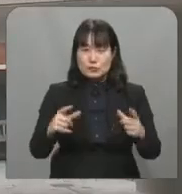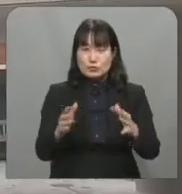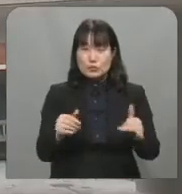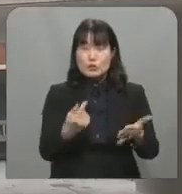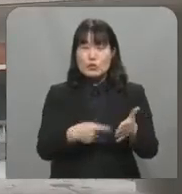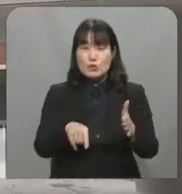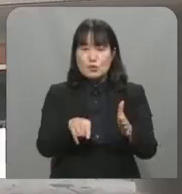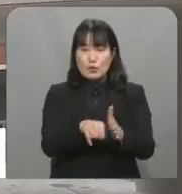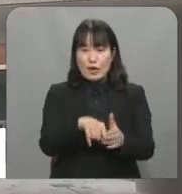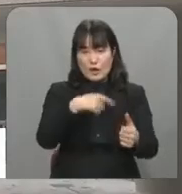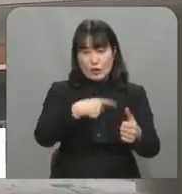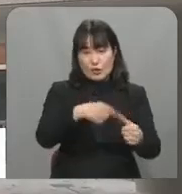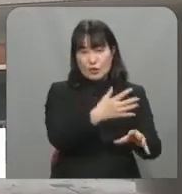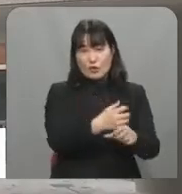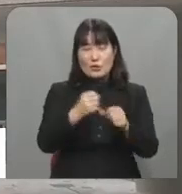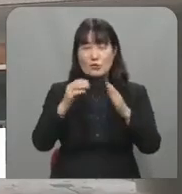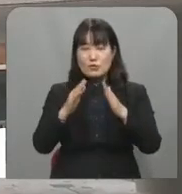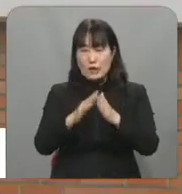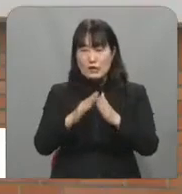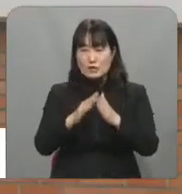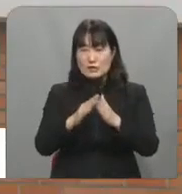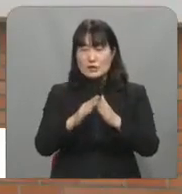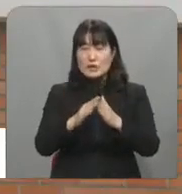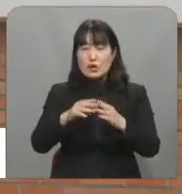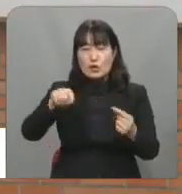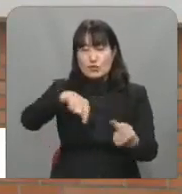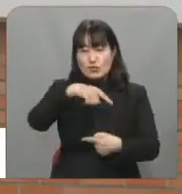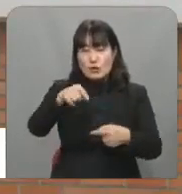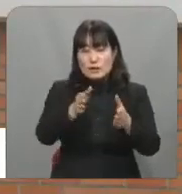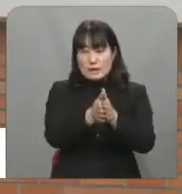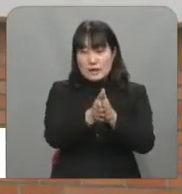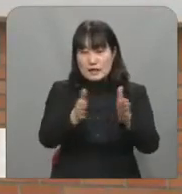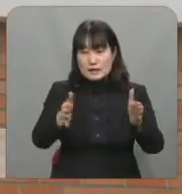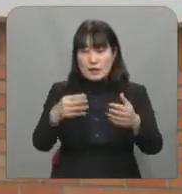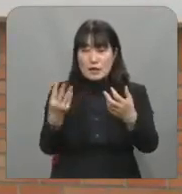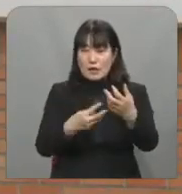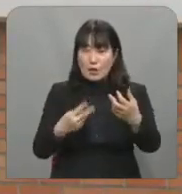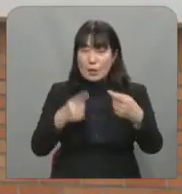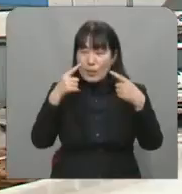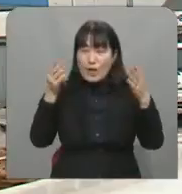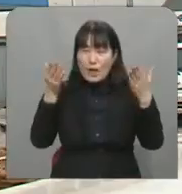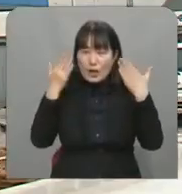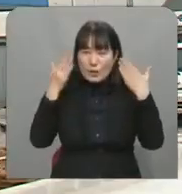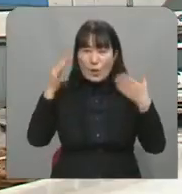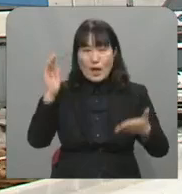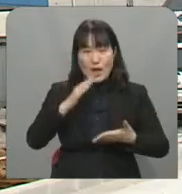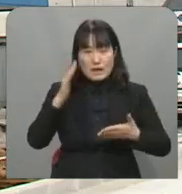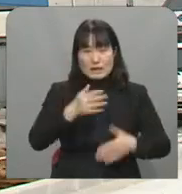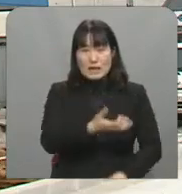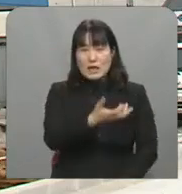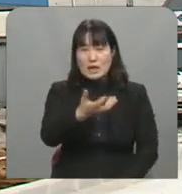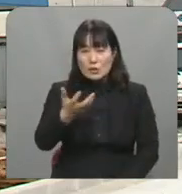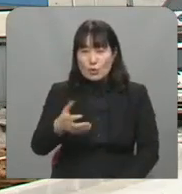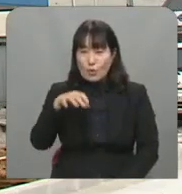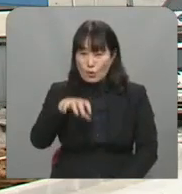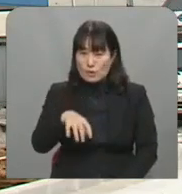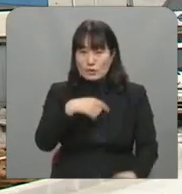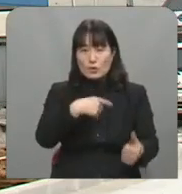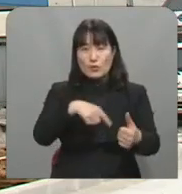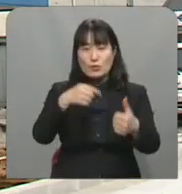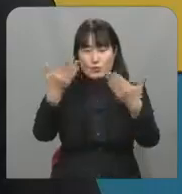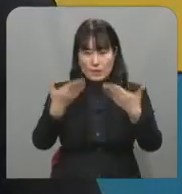위한 복합교육연구관은 상반기부터 운영에 들어가 강원대 도계 캠퍼스 학생들의 이동 수업 등에